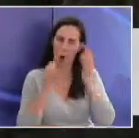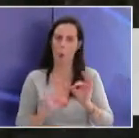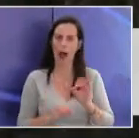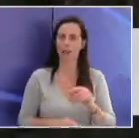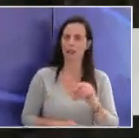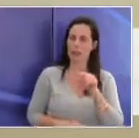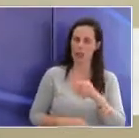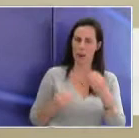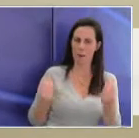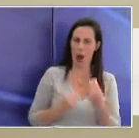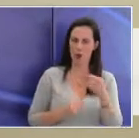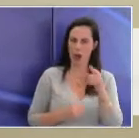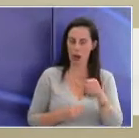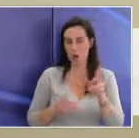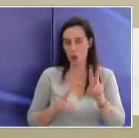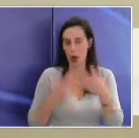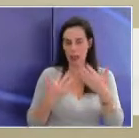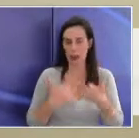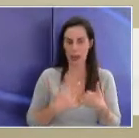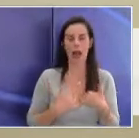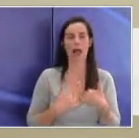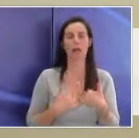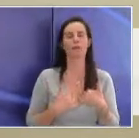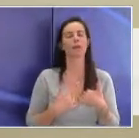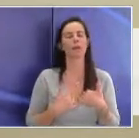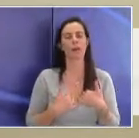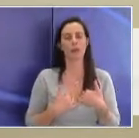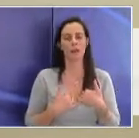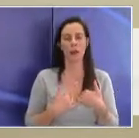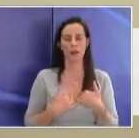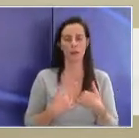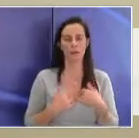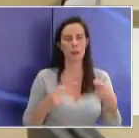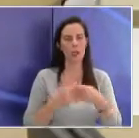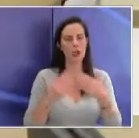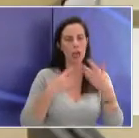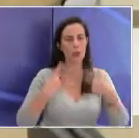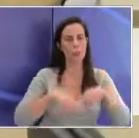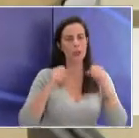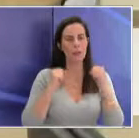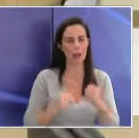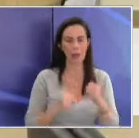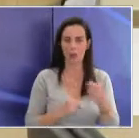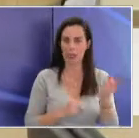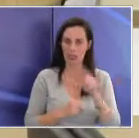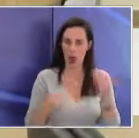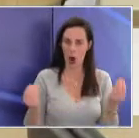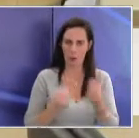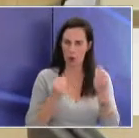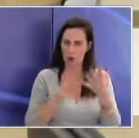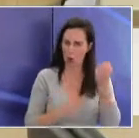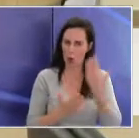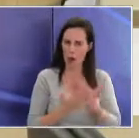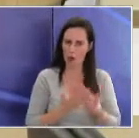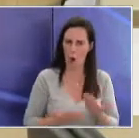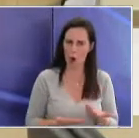זה אגב משהו, עד כמה שאת יכולה כמובן לשתף אותנו בדיונים שלכם בקבינט המדיני-ביטחוני, זה לא משהו שנלקח